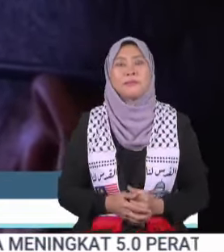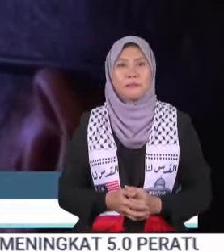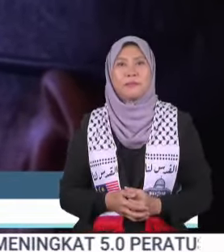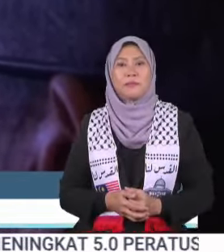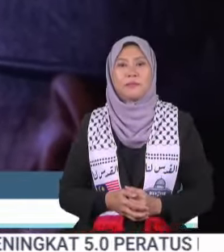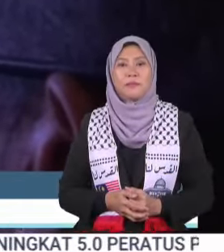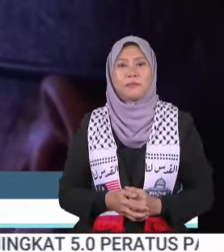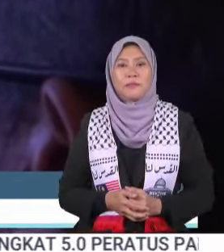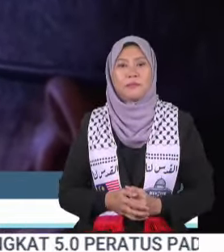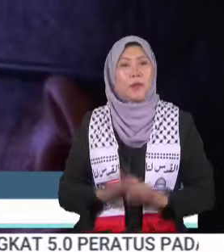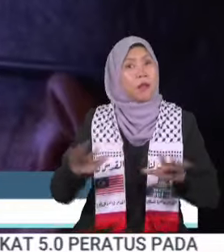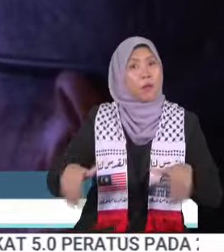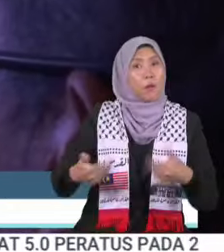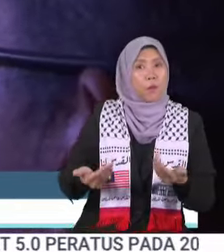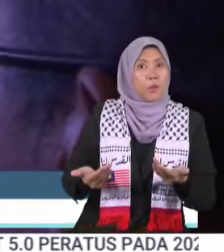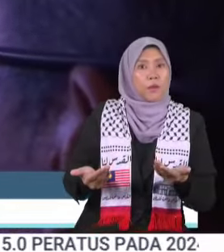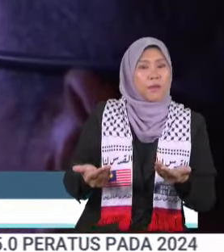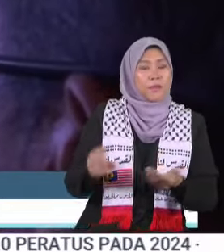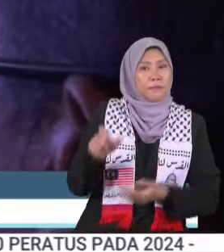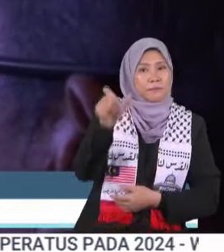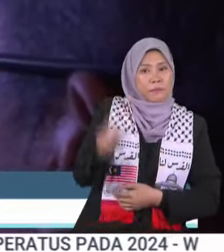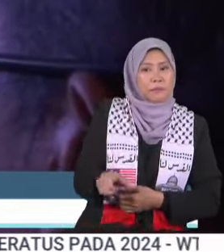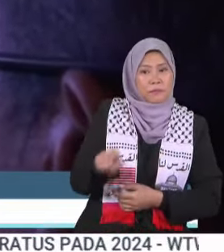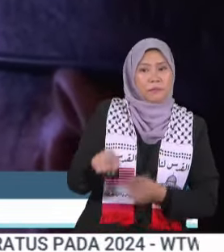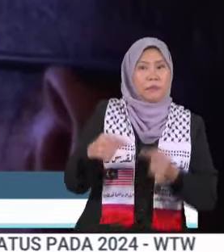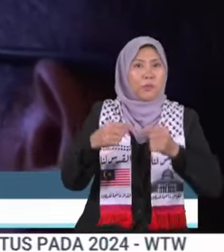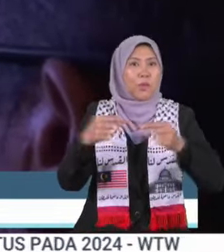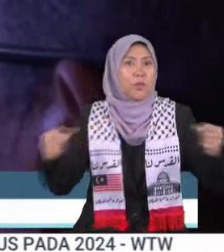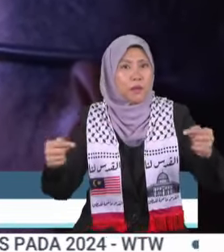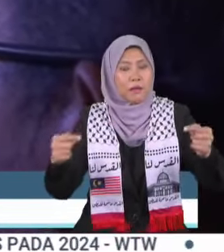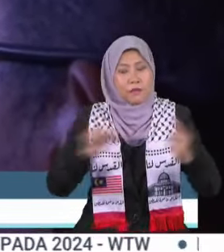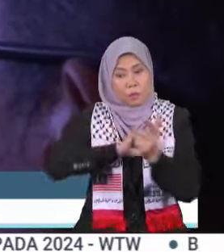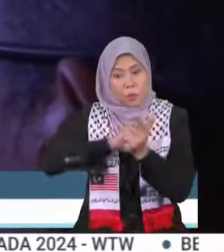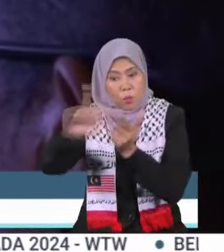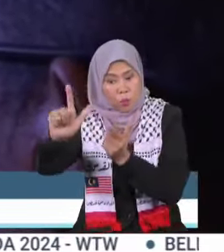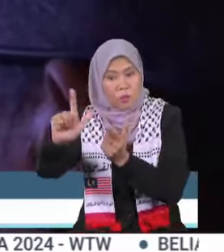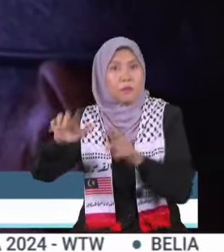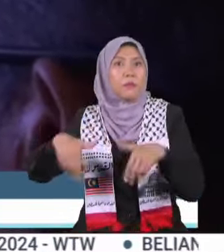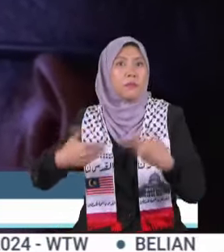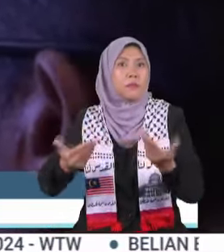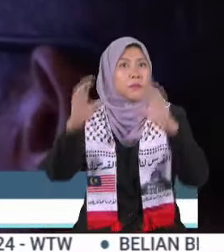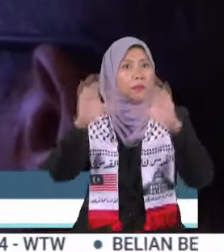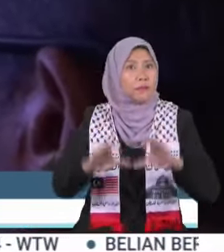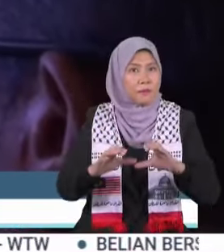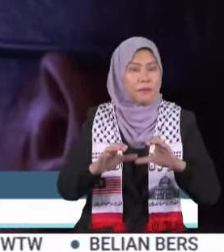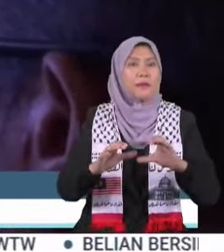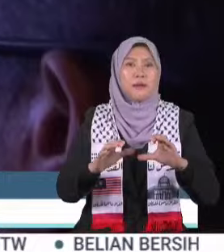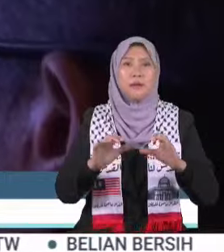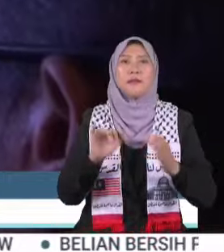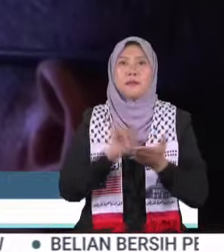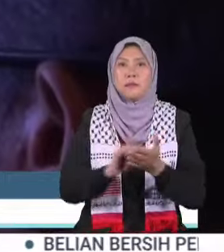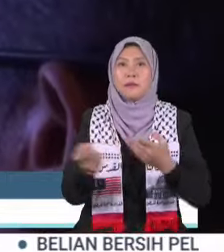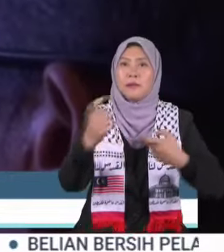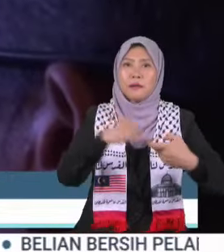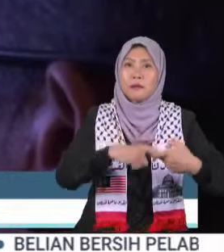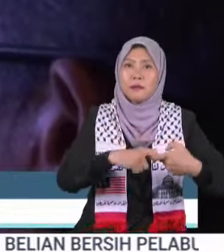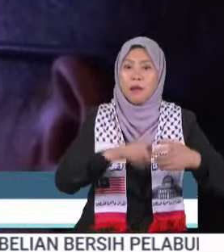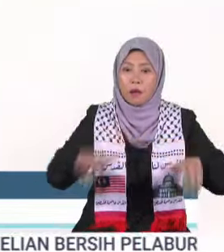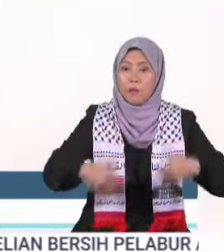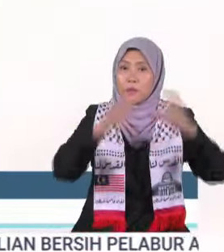itu bagaimana ia di diputuskan ataupun diluluskan tetapi berkaitan dengan bagaimana